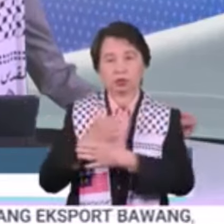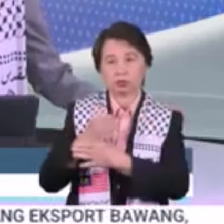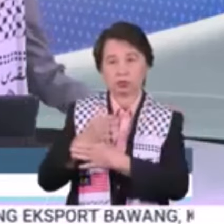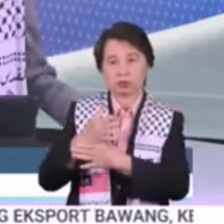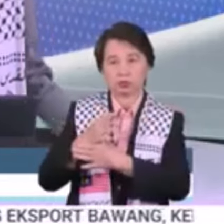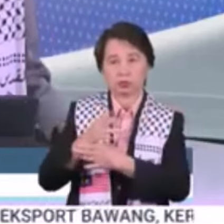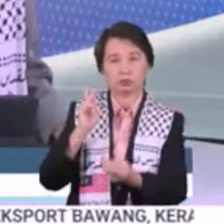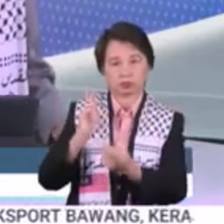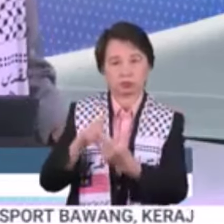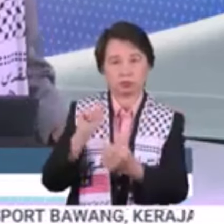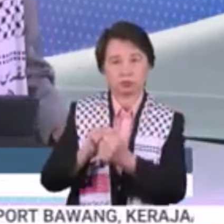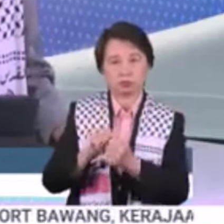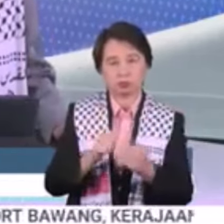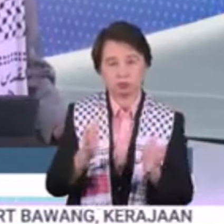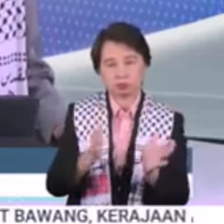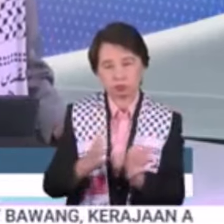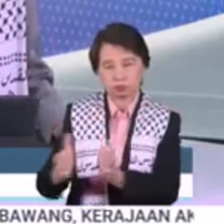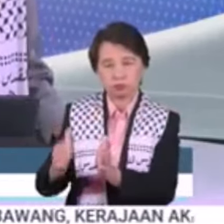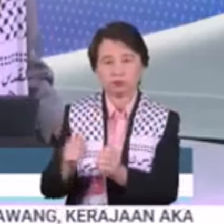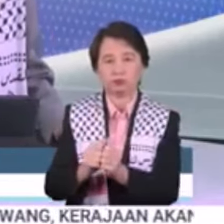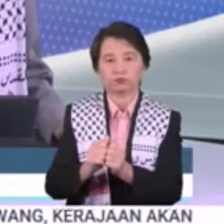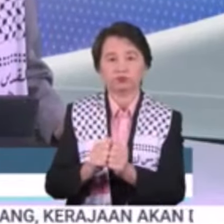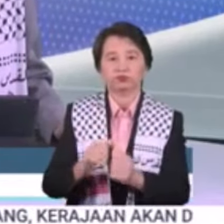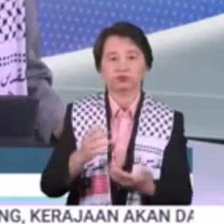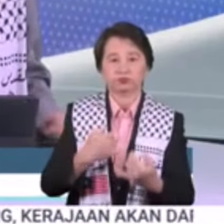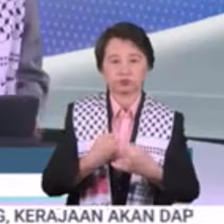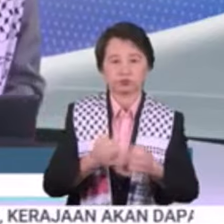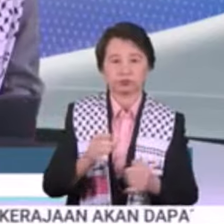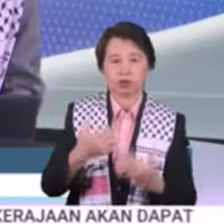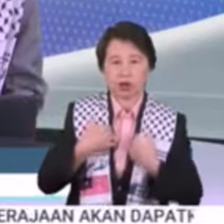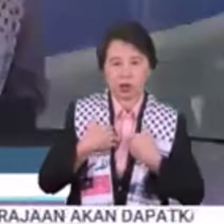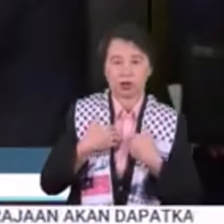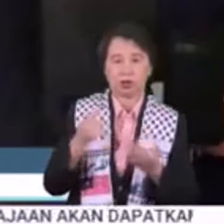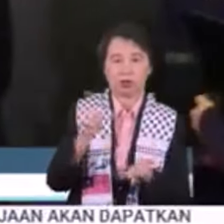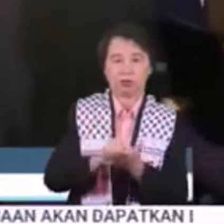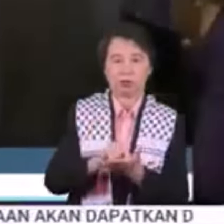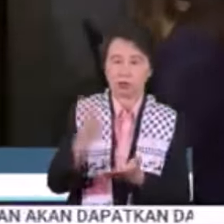perkongsian komprehensif strategik. Jabatan Robert ada butirannya.